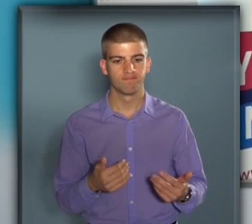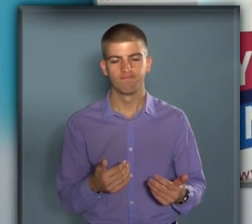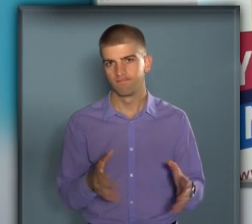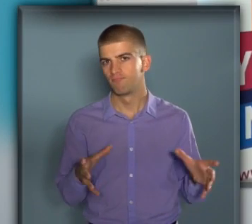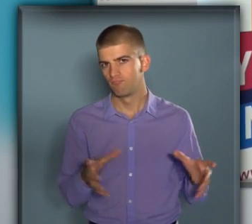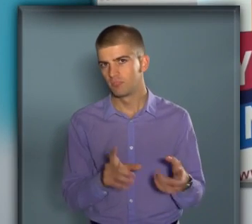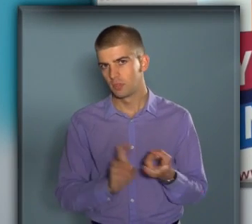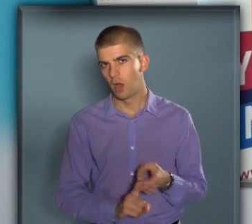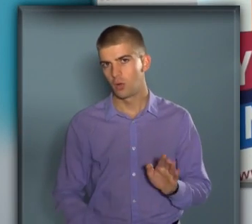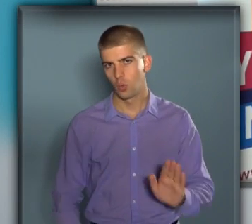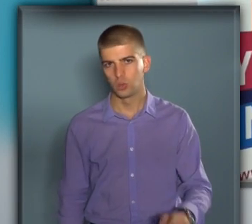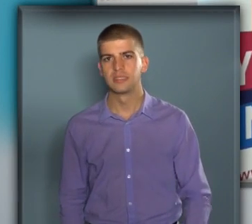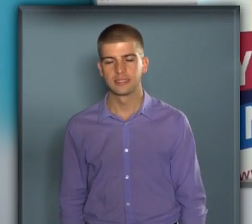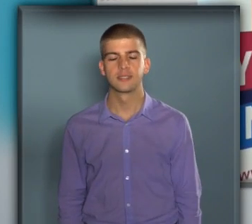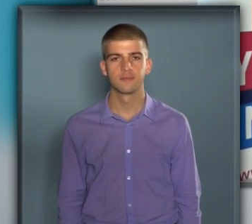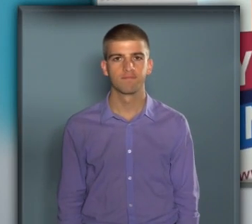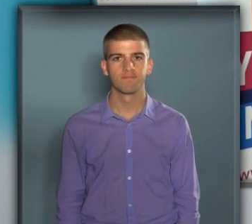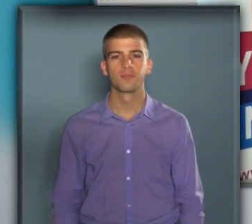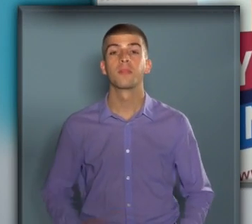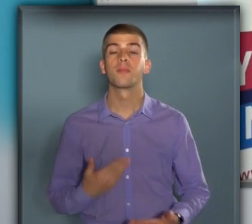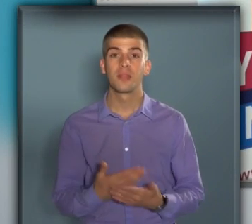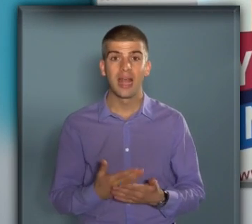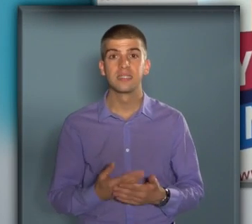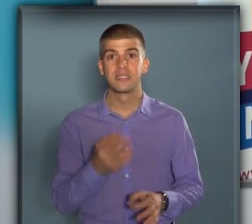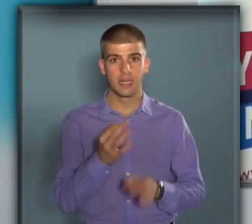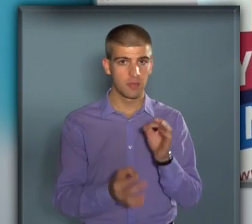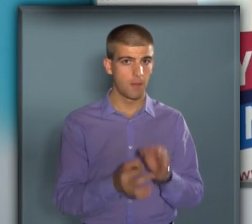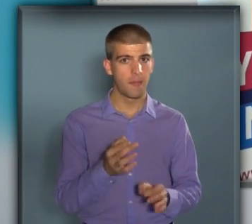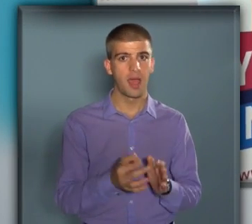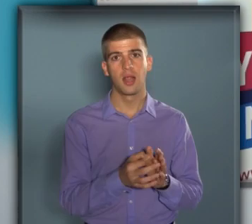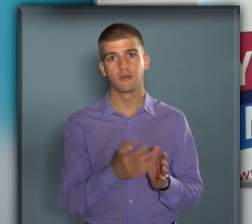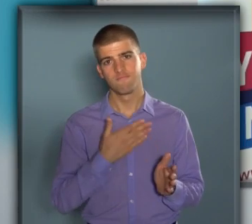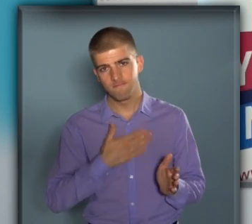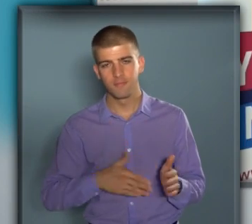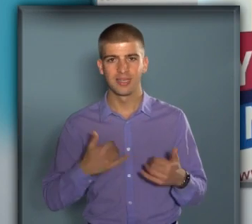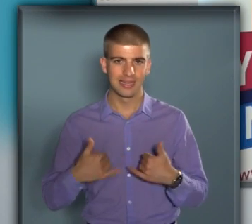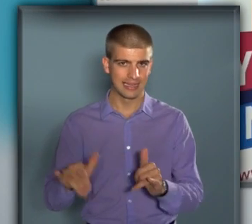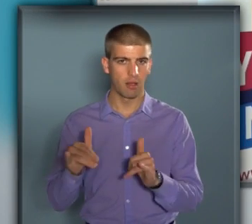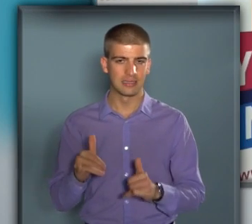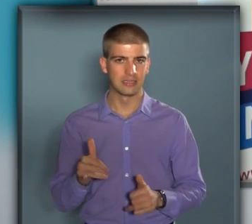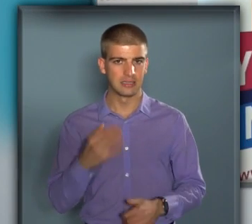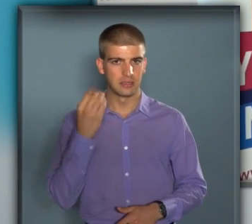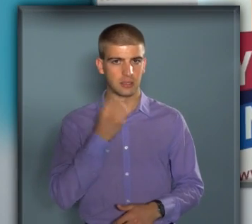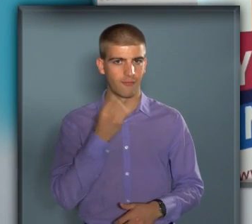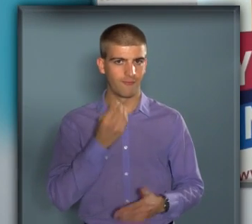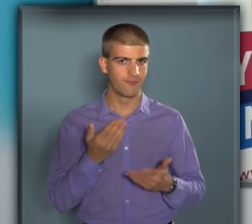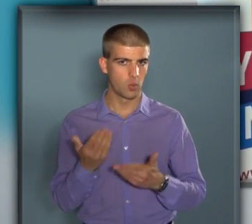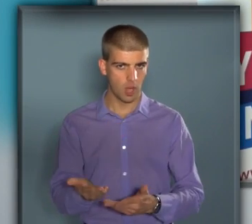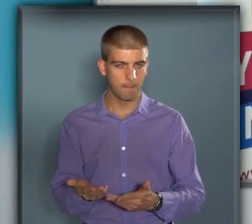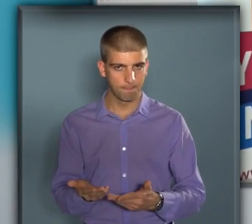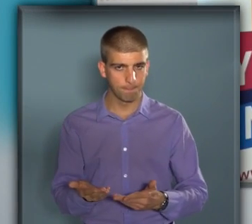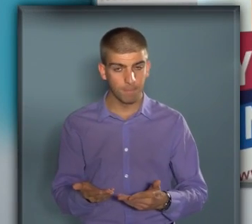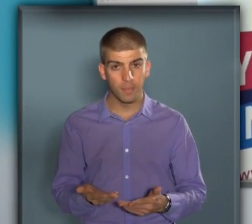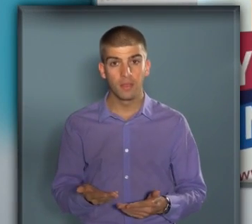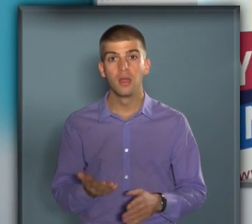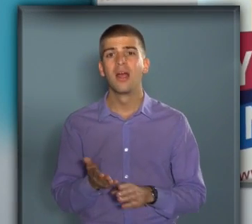korlátozódik, vagy vonatkozik. Ez a tréning, amit szeptemberben szeretnénk elindítani.